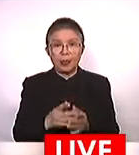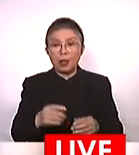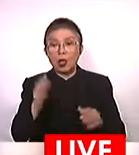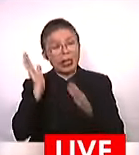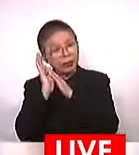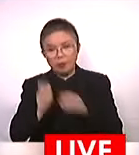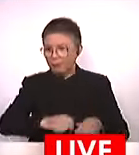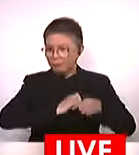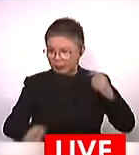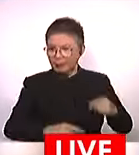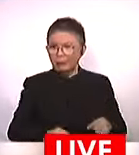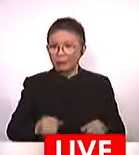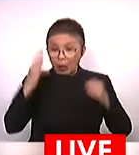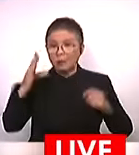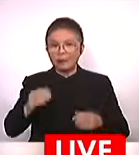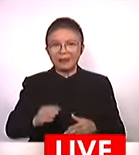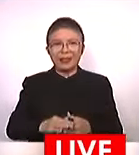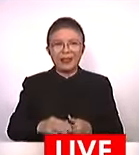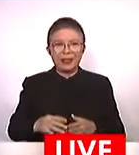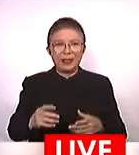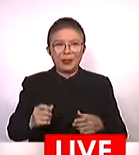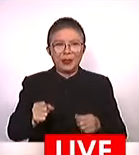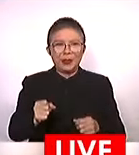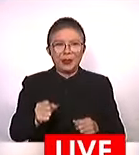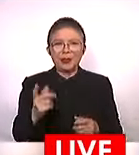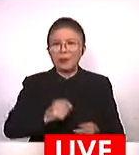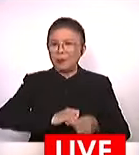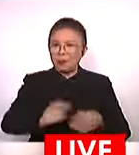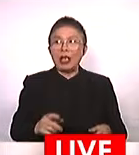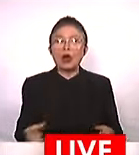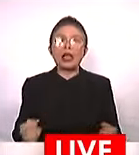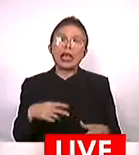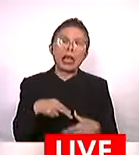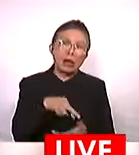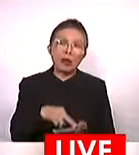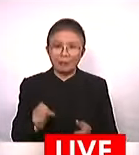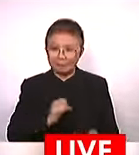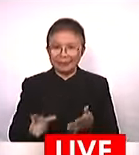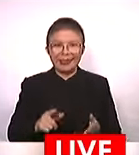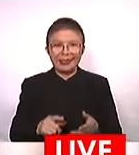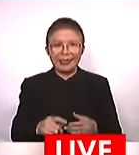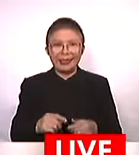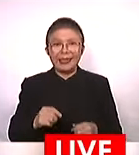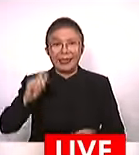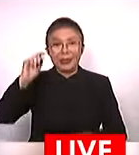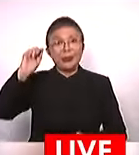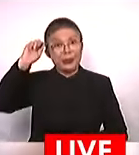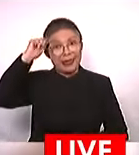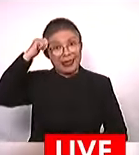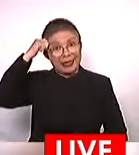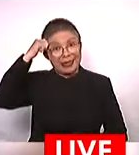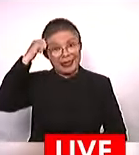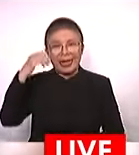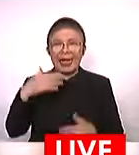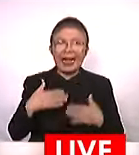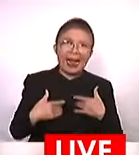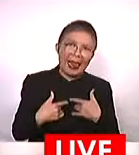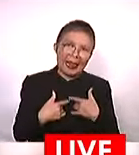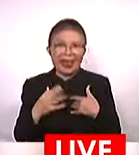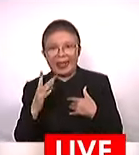yang tidur menggerakkan yang loyo dan sekaligus mengingatkan yang